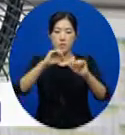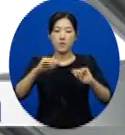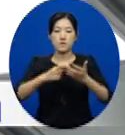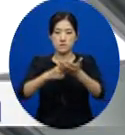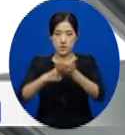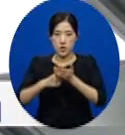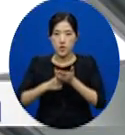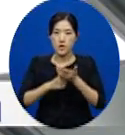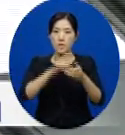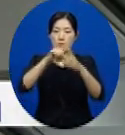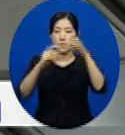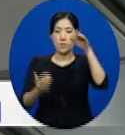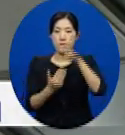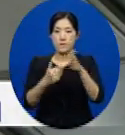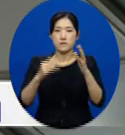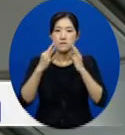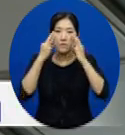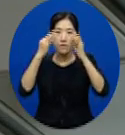최선을 다하기로 다짐했습니다.